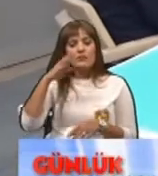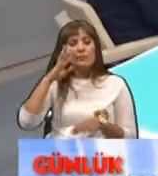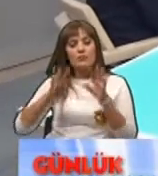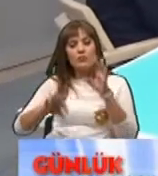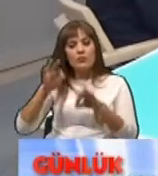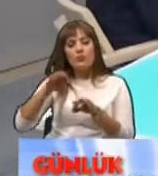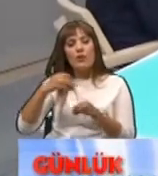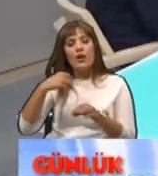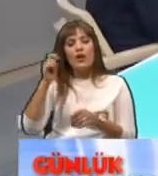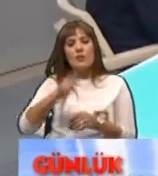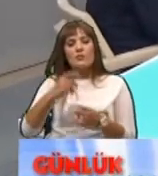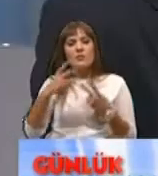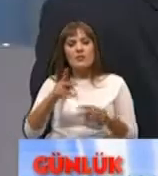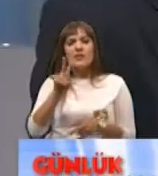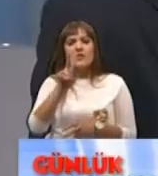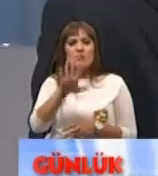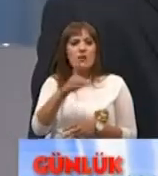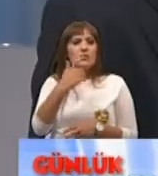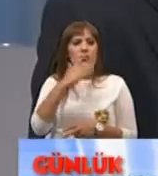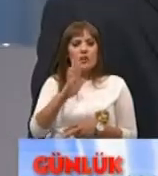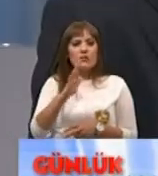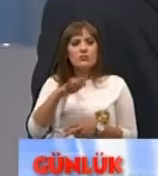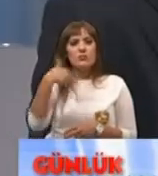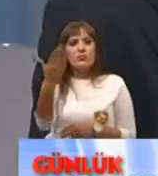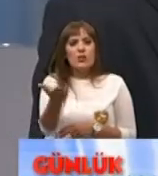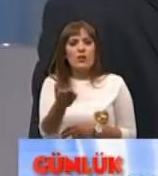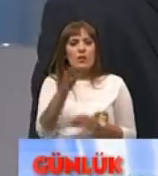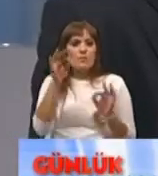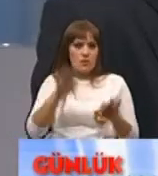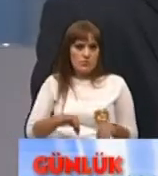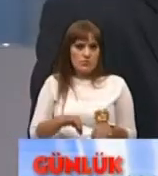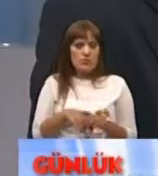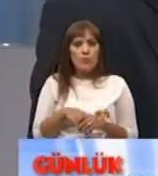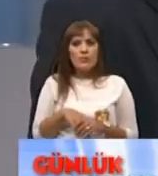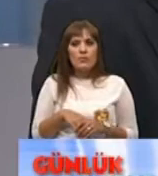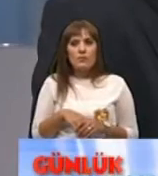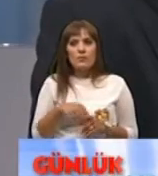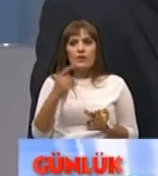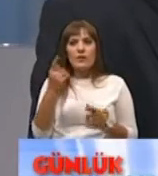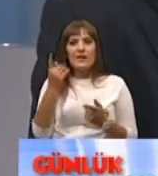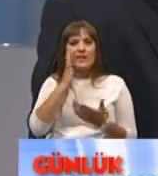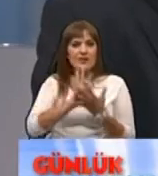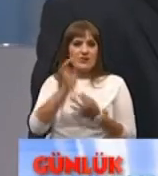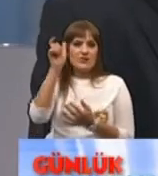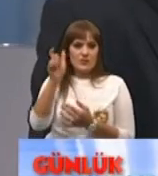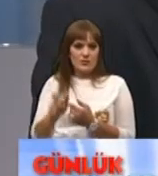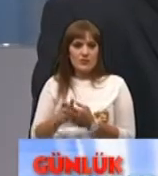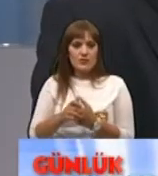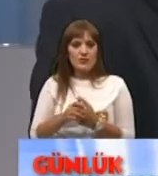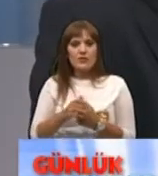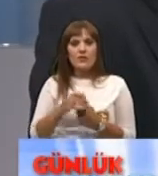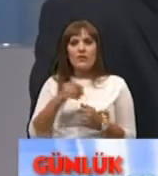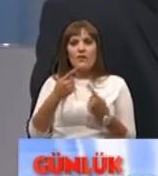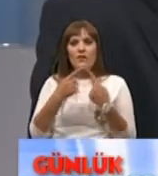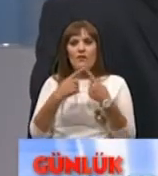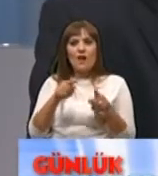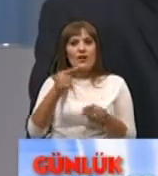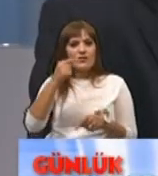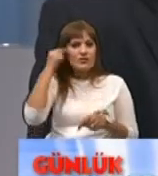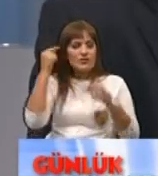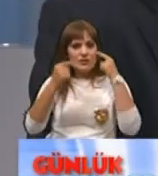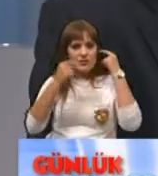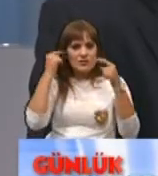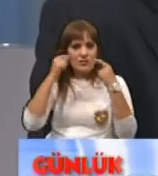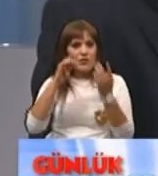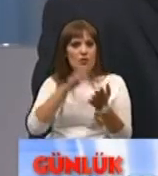edilmesi gerekiyor denilen yaş mıdır? Yaşlanabiliriz 25 yaşlardan sonra. Başlıyor kişide farklı çizgilerin